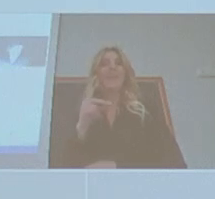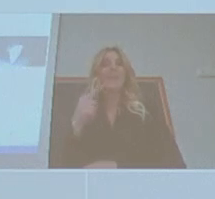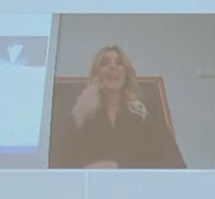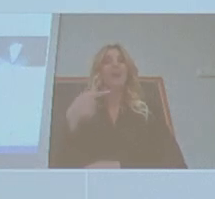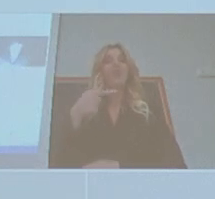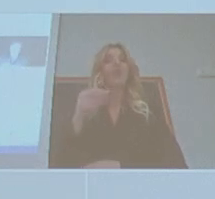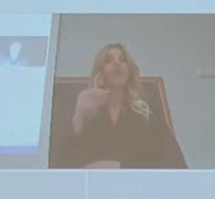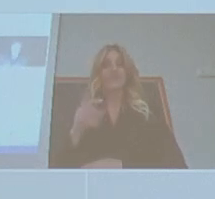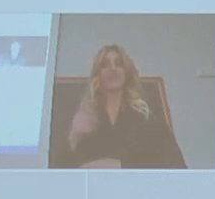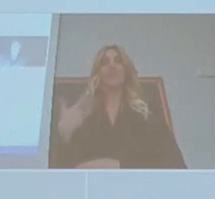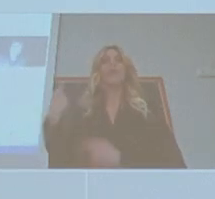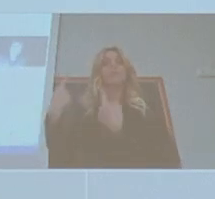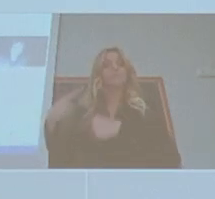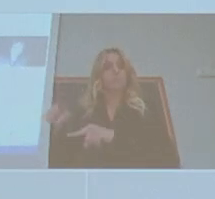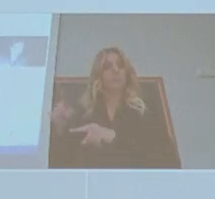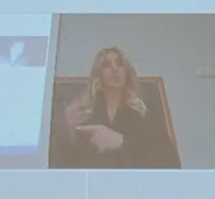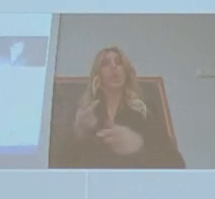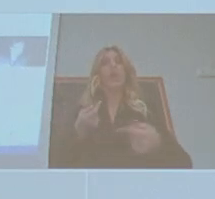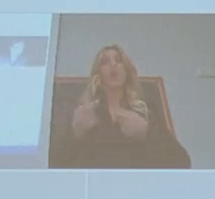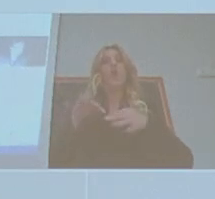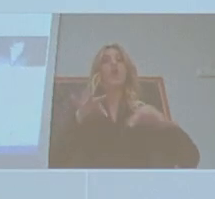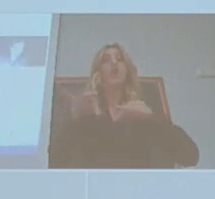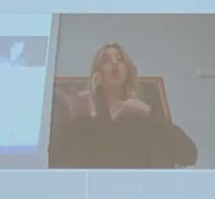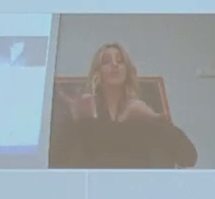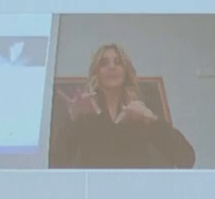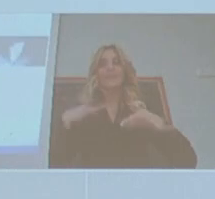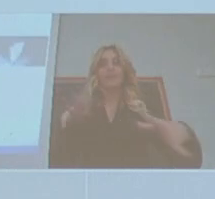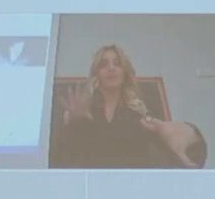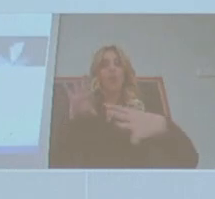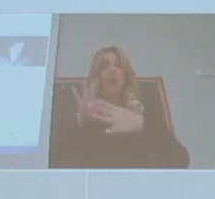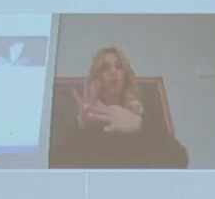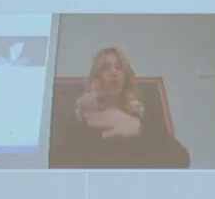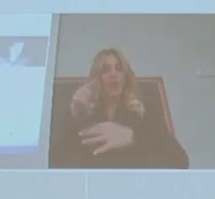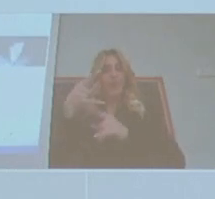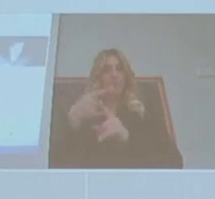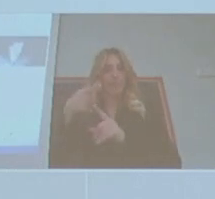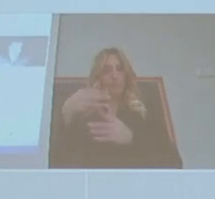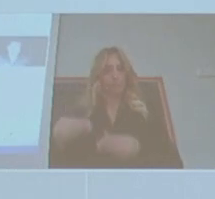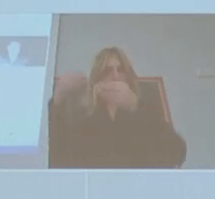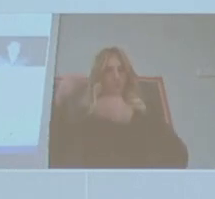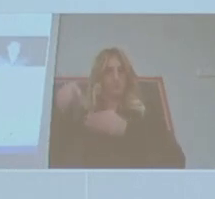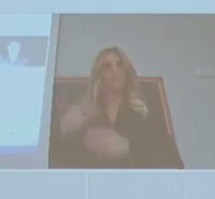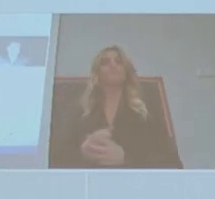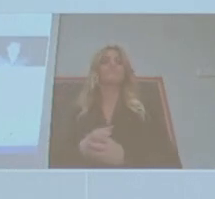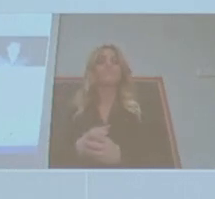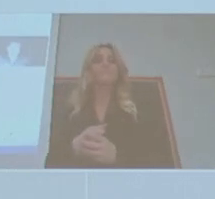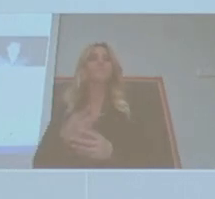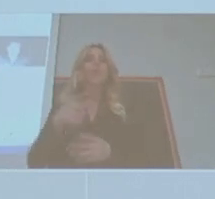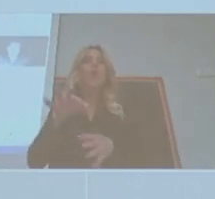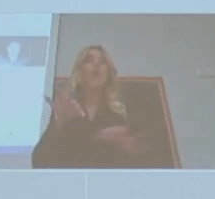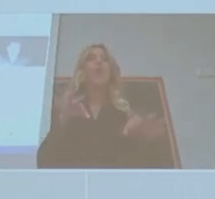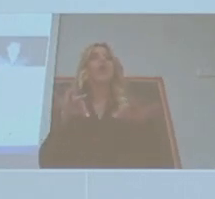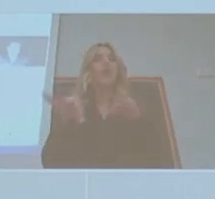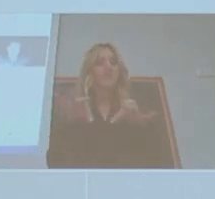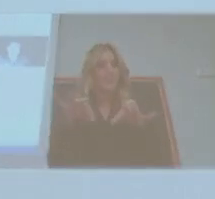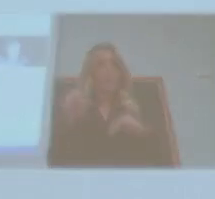Tondini, che è coordinatrice ed è collegata con noi in videoconferenza, che è coordinatrice e membro